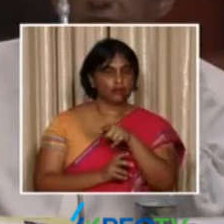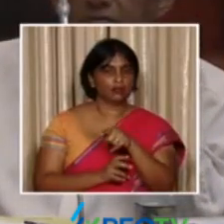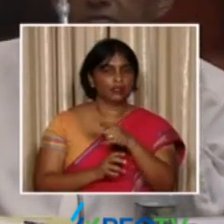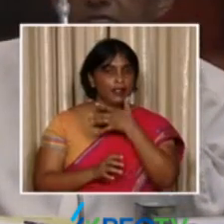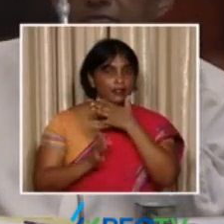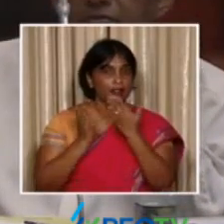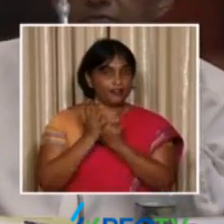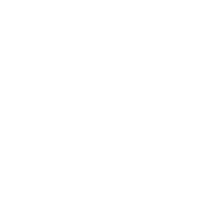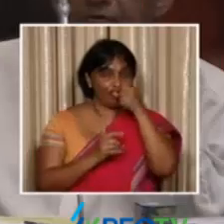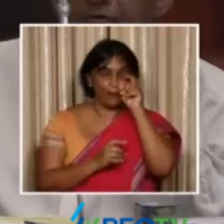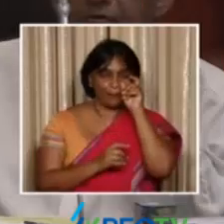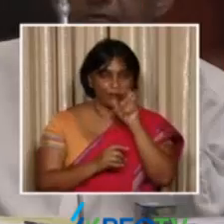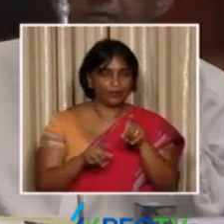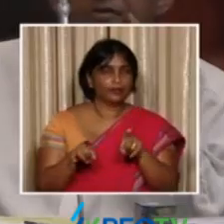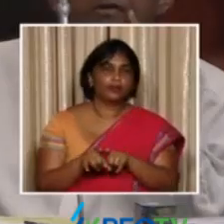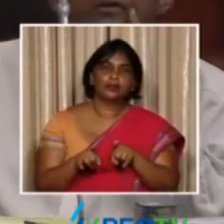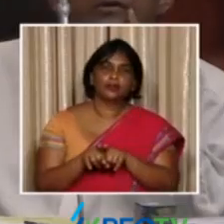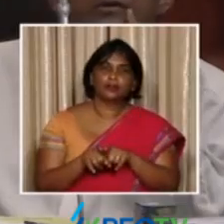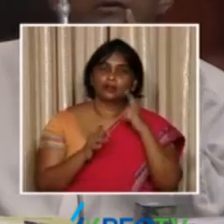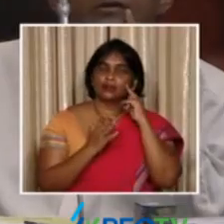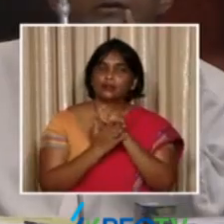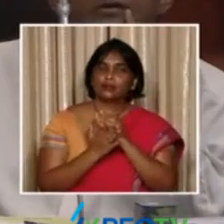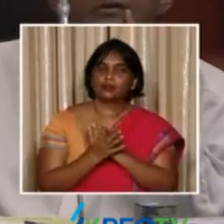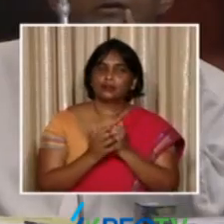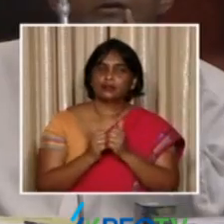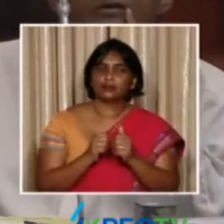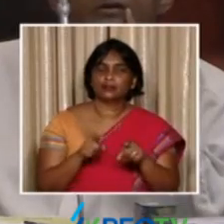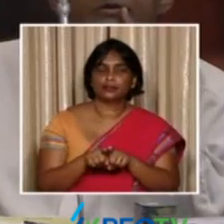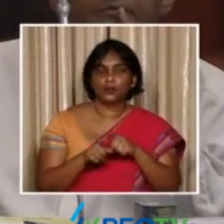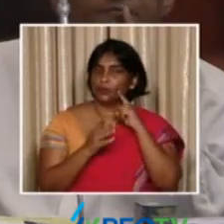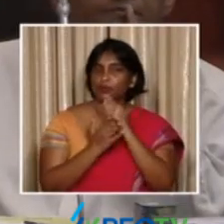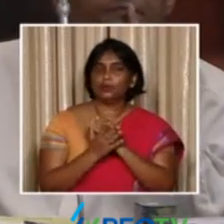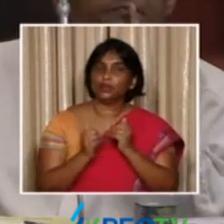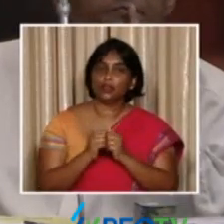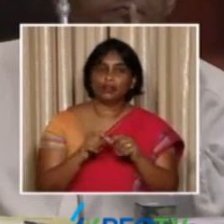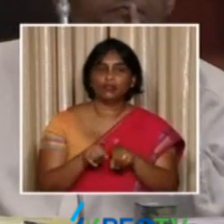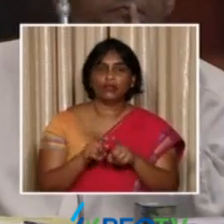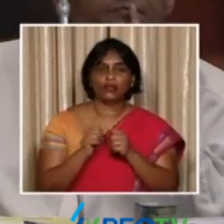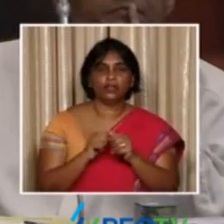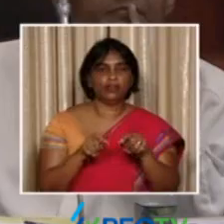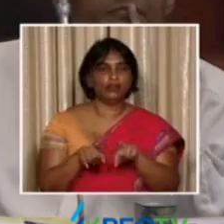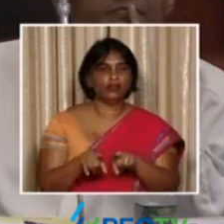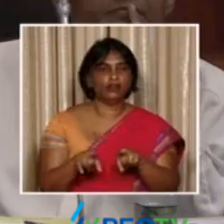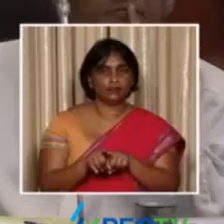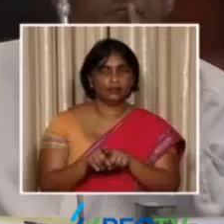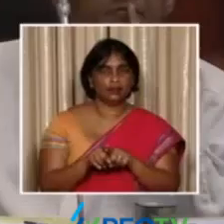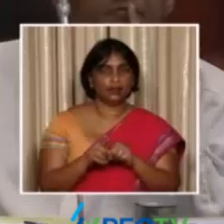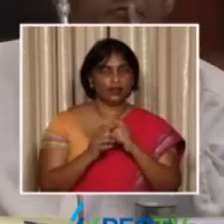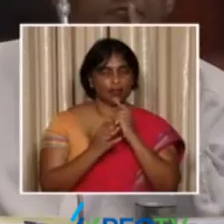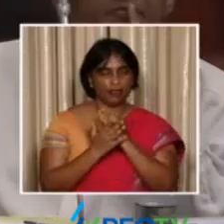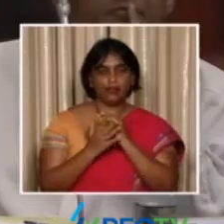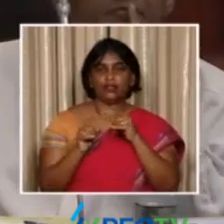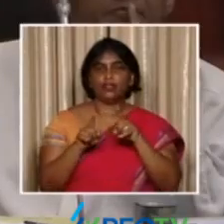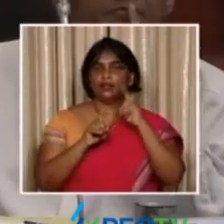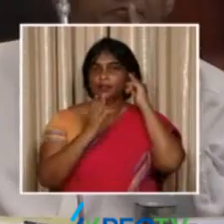බැලුවොත් මම එකයි කියන්නේ channel 4 වීඩියෝ එකේ තියෙනවා ජනාධිපති කොමිෂන් වාර්තාවේ සලාද කරලා තියෙනවා හැම කරුණක්ම කරුණු